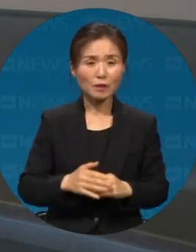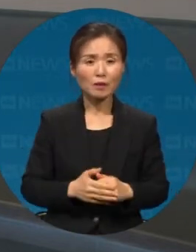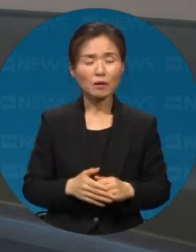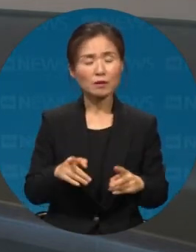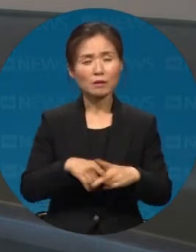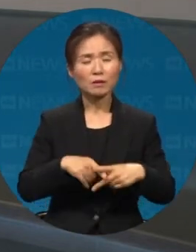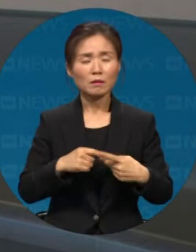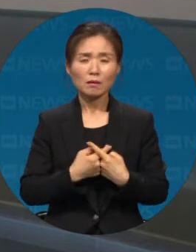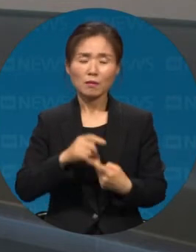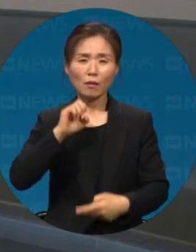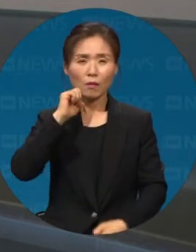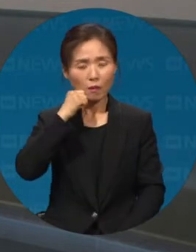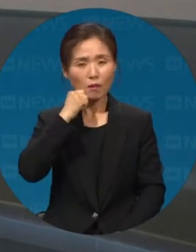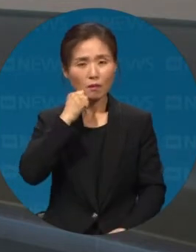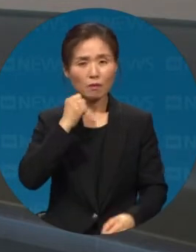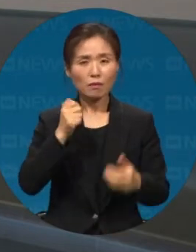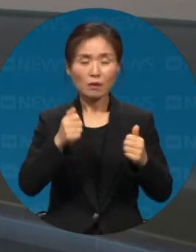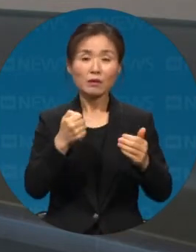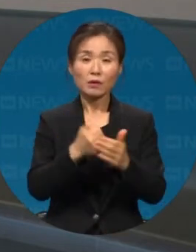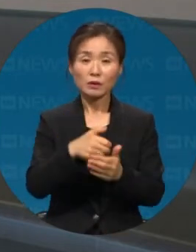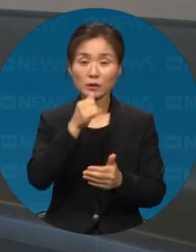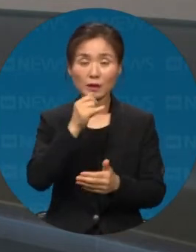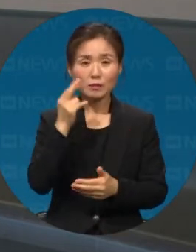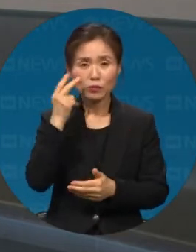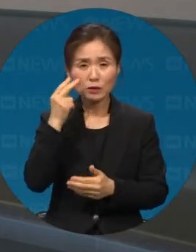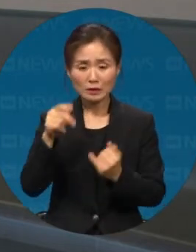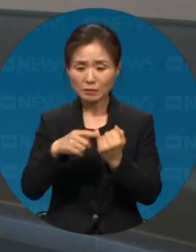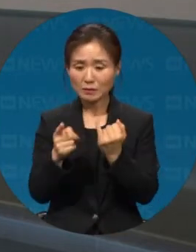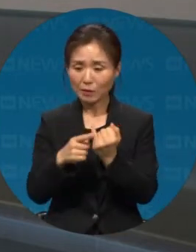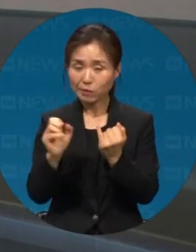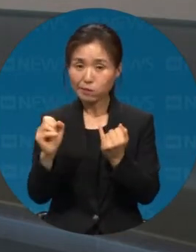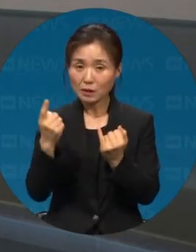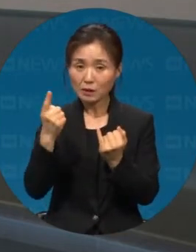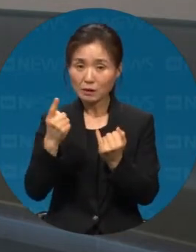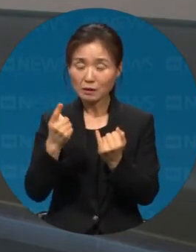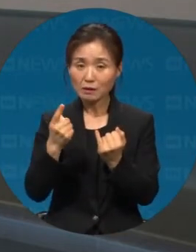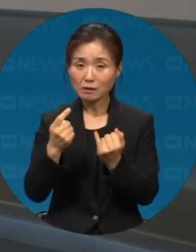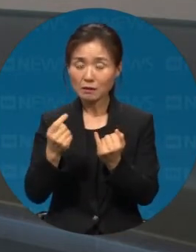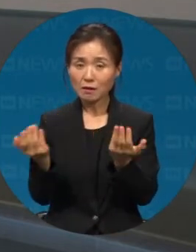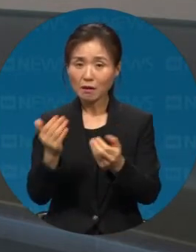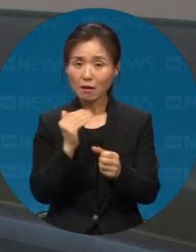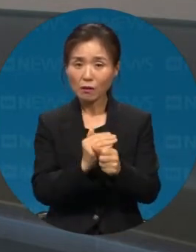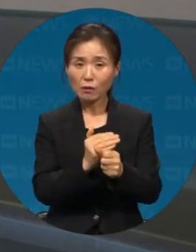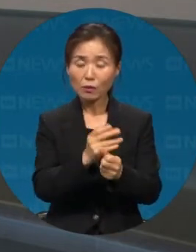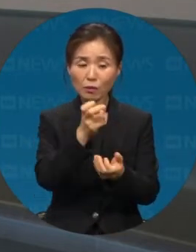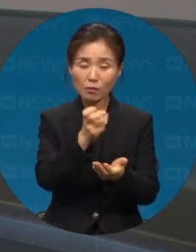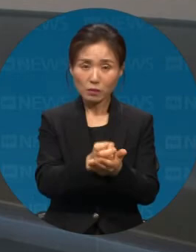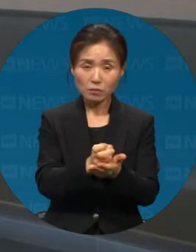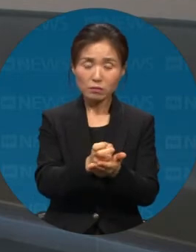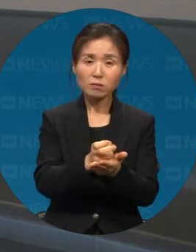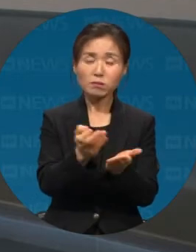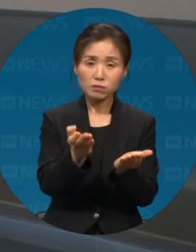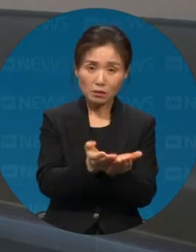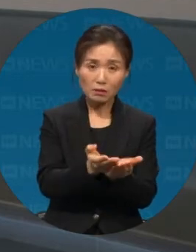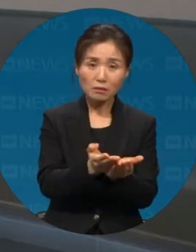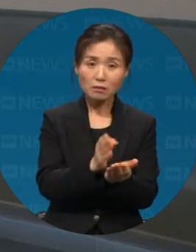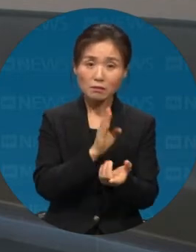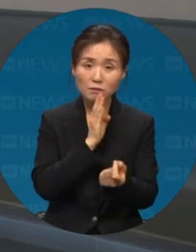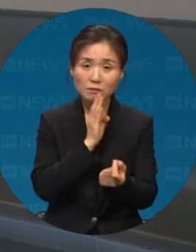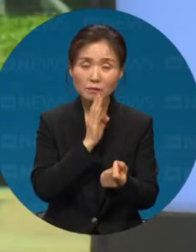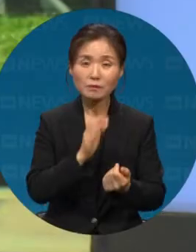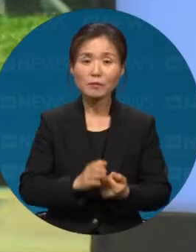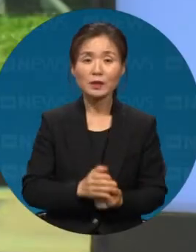이해가 힘든 판결이 나왔어요 미국에선 임신했다는 이유로 해고 해도 합법이다 라는 판결이 나왔다 구요 4